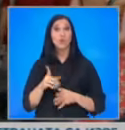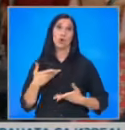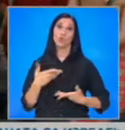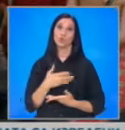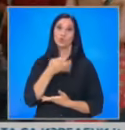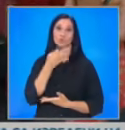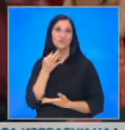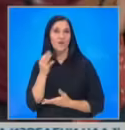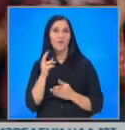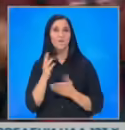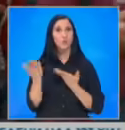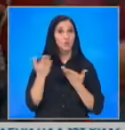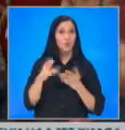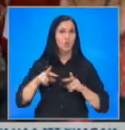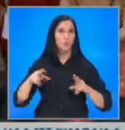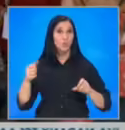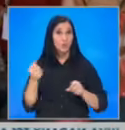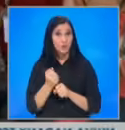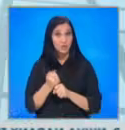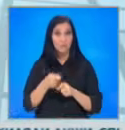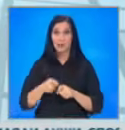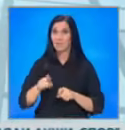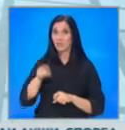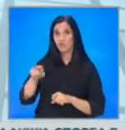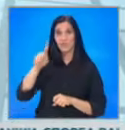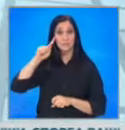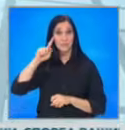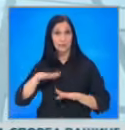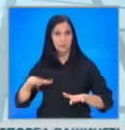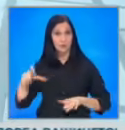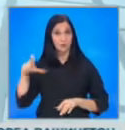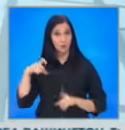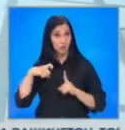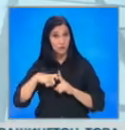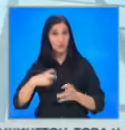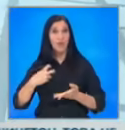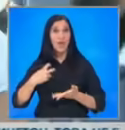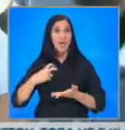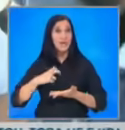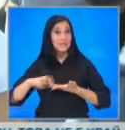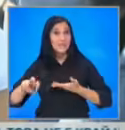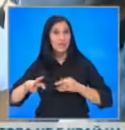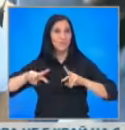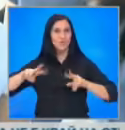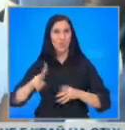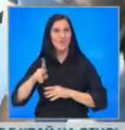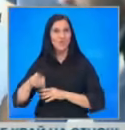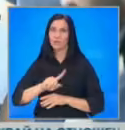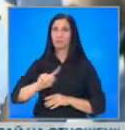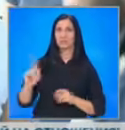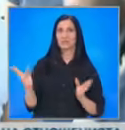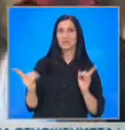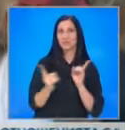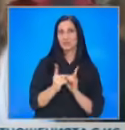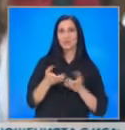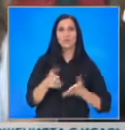неща се правят, но не и това да се помисли за децата. Стойчо Кацаров обаче излезе през друг вход и не се срещна с родителите.